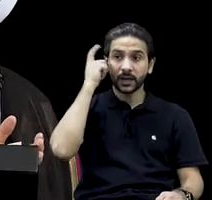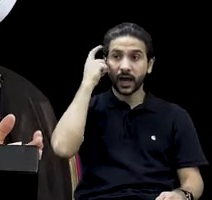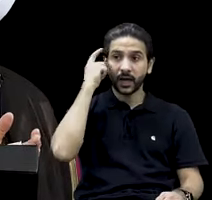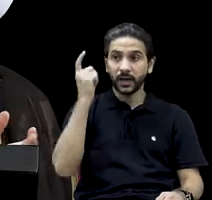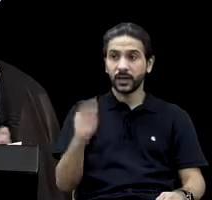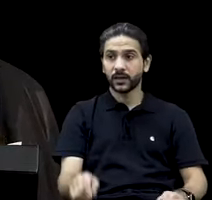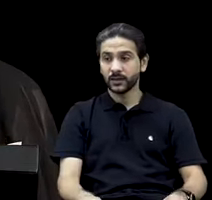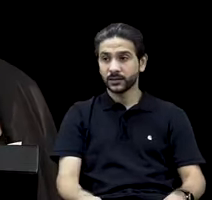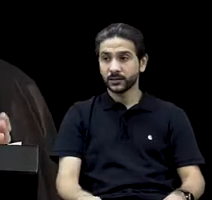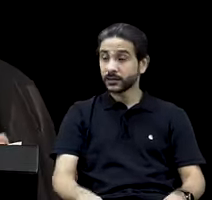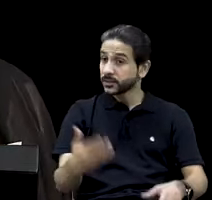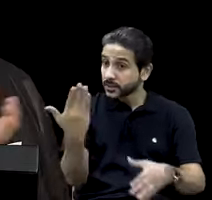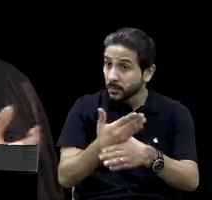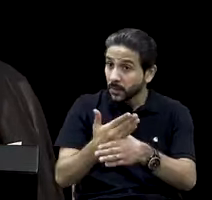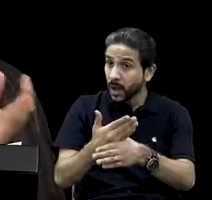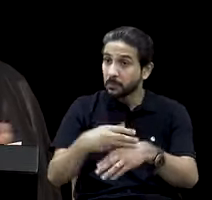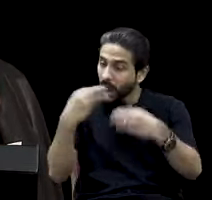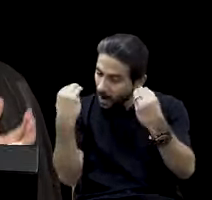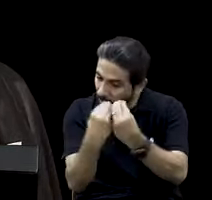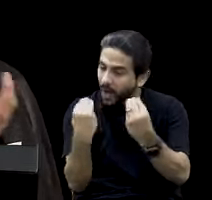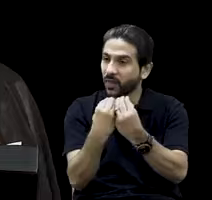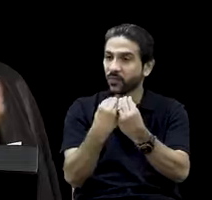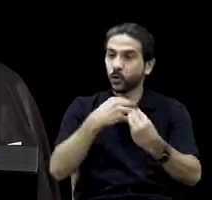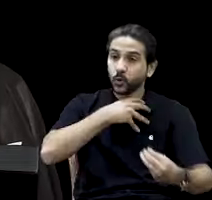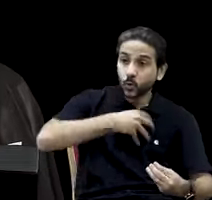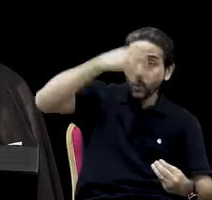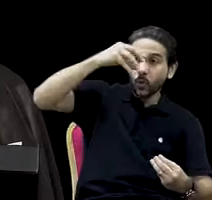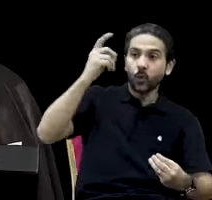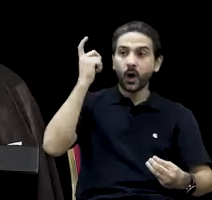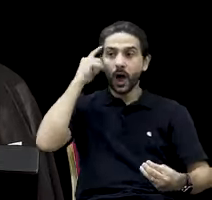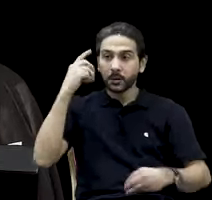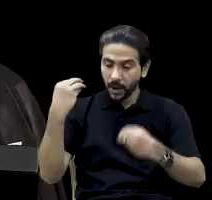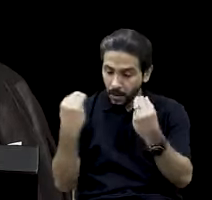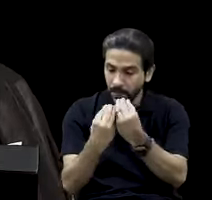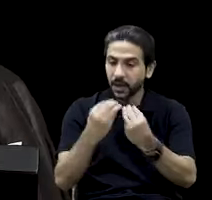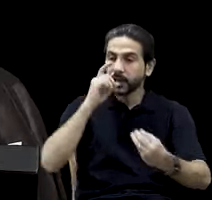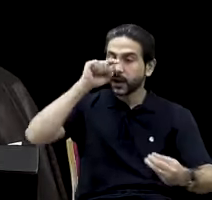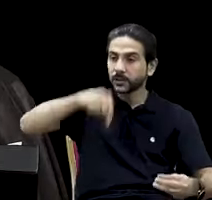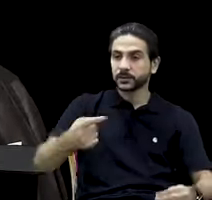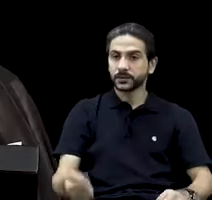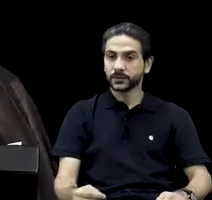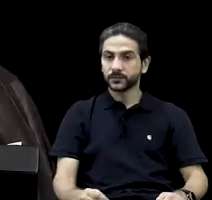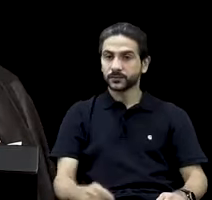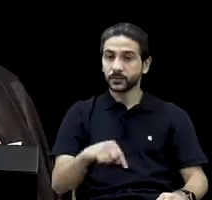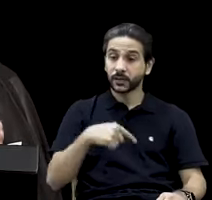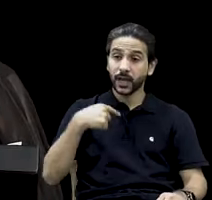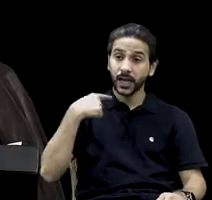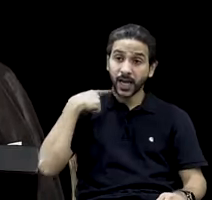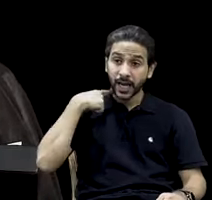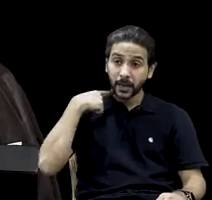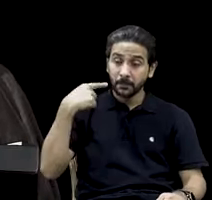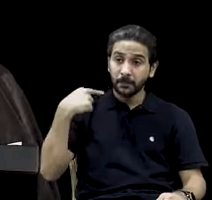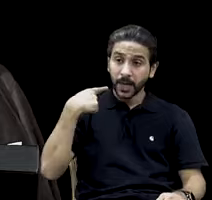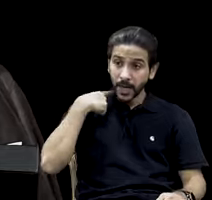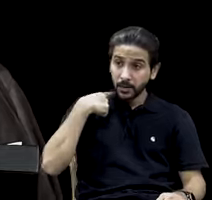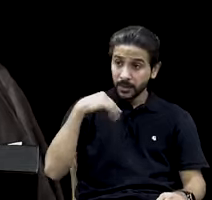العقل باعتبار انه هو الذي يدرك الروح والنفس فاصبح علم النفس بعد